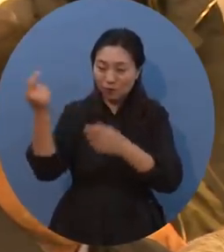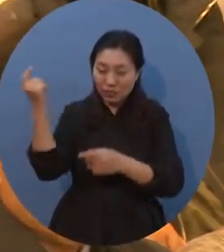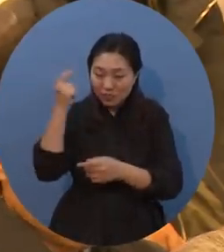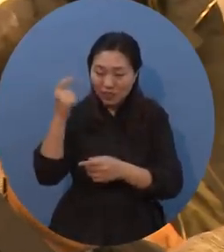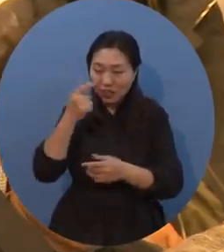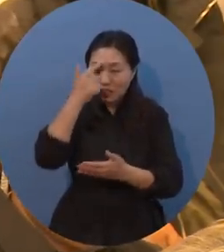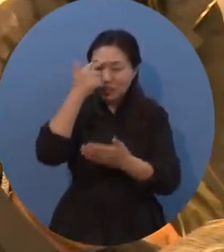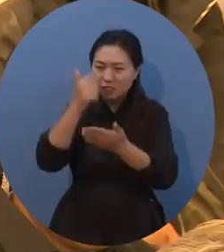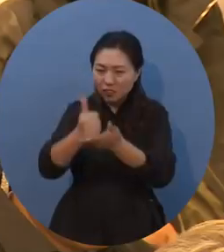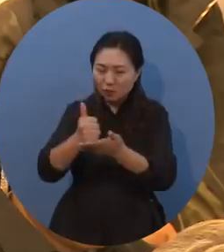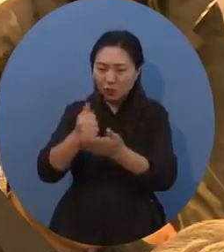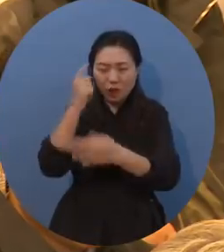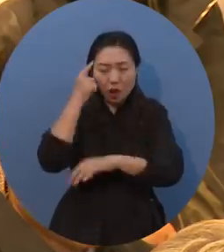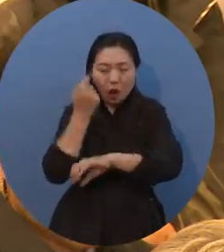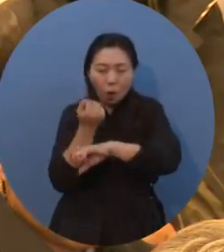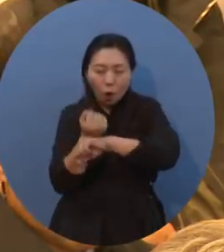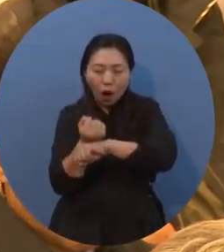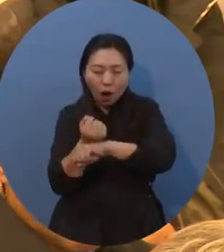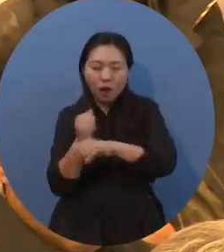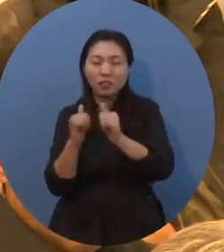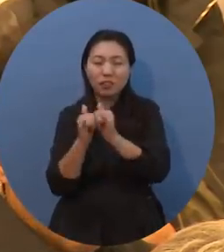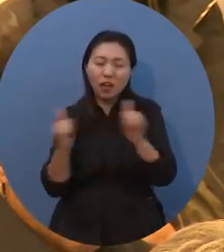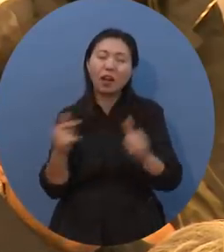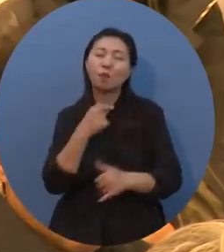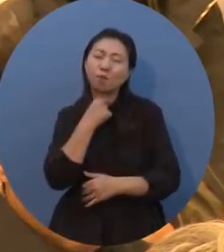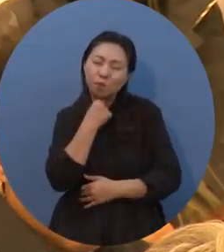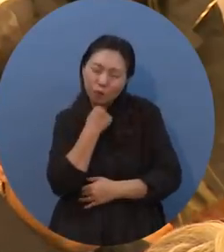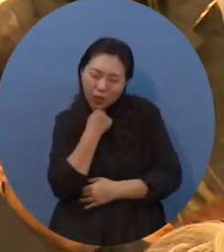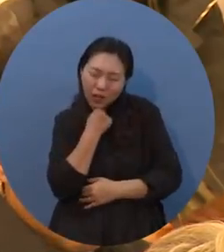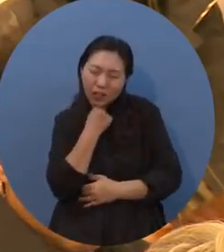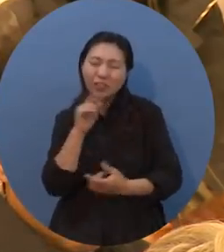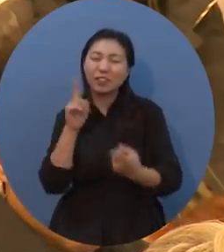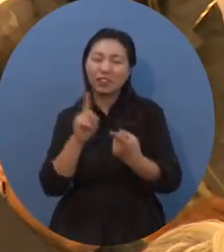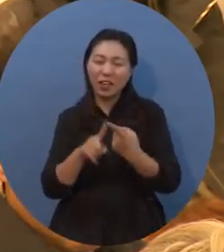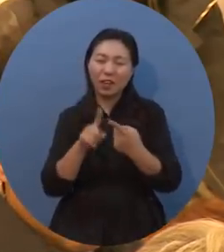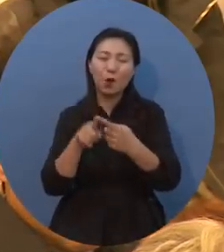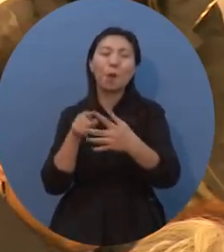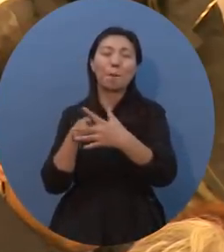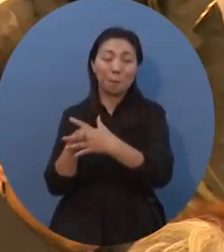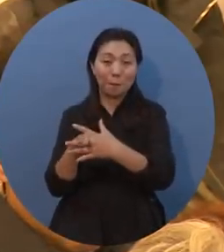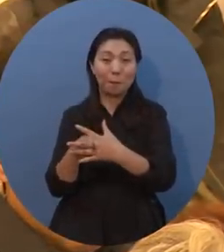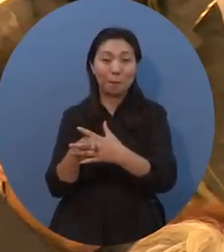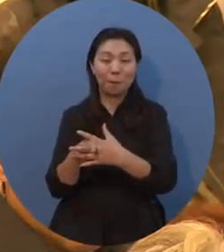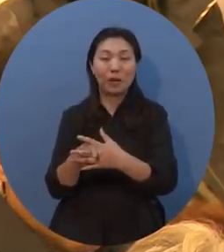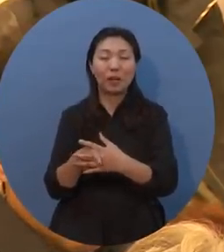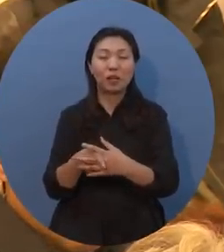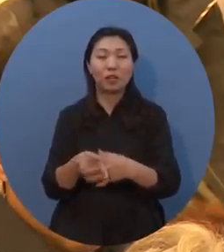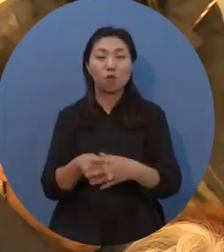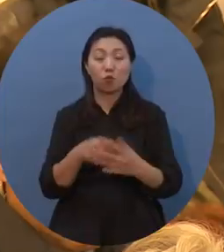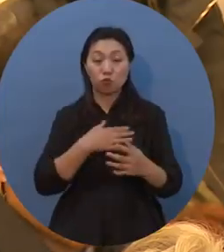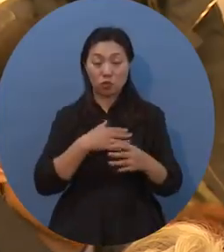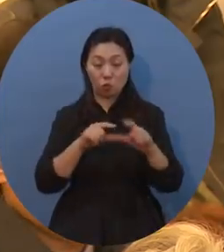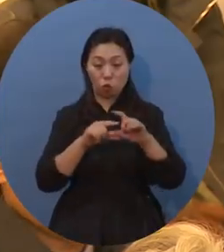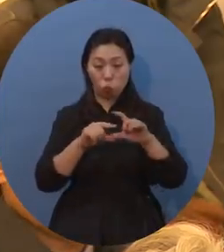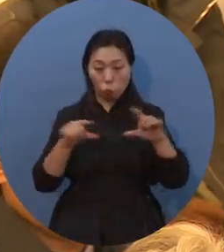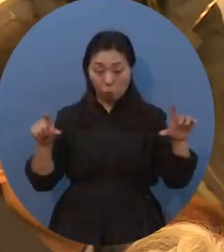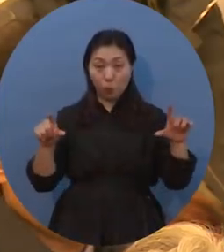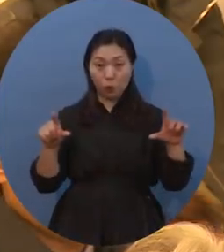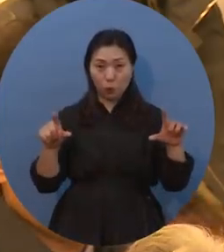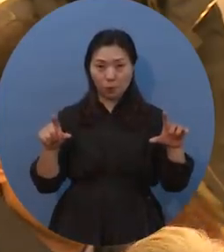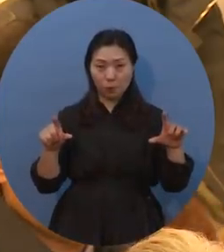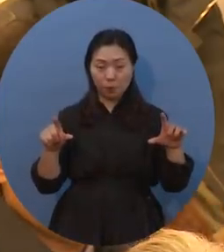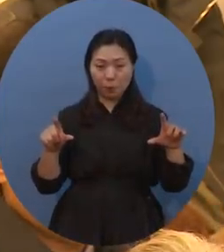들으니까 스님께서 왜 과학자가 되고 싶어 하셨는지도 알겠고요. 우리 일반